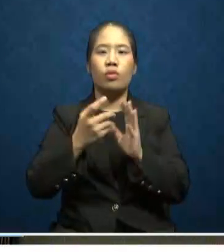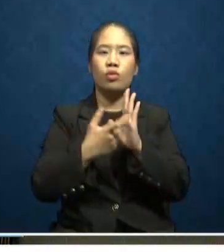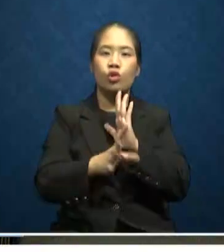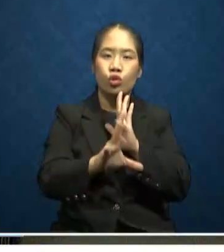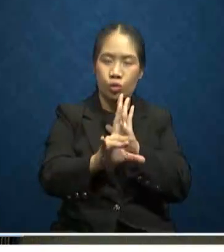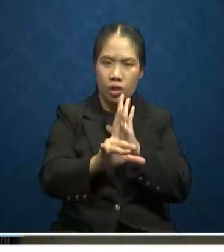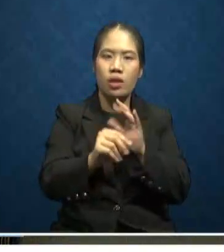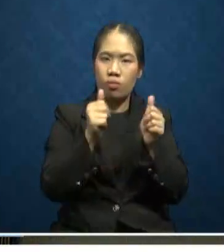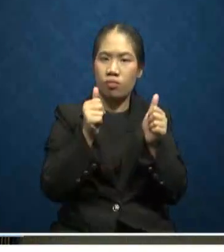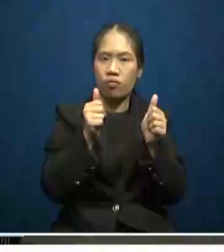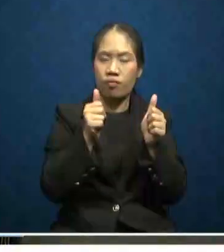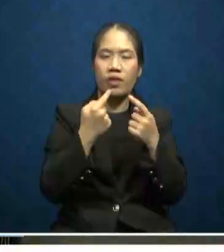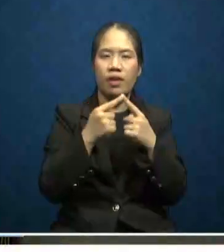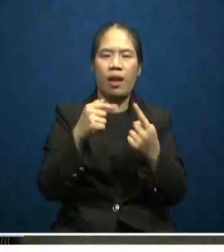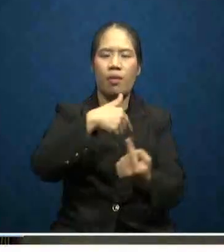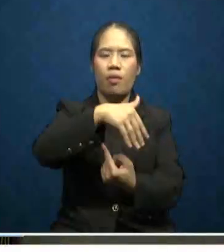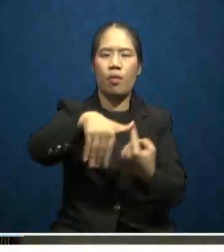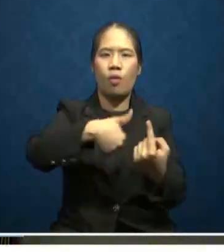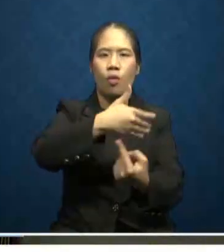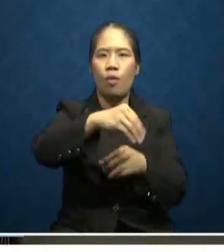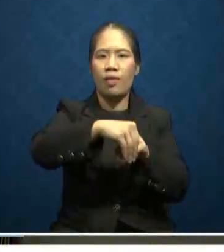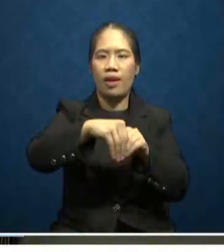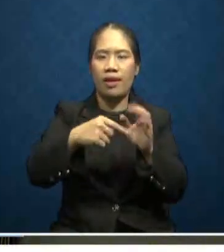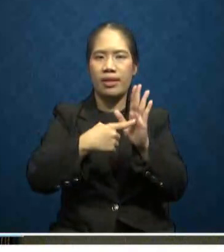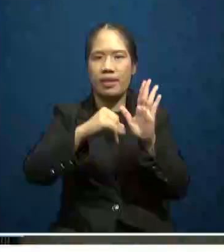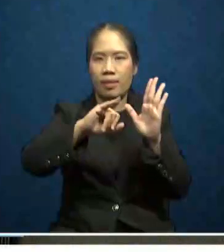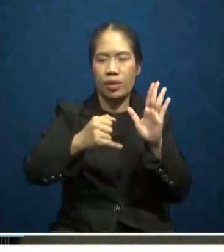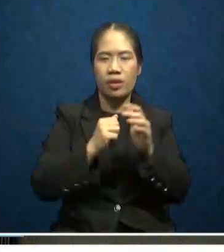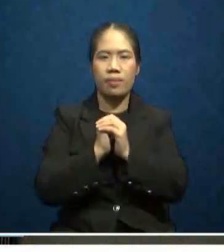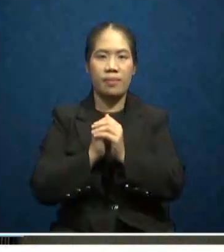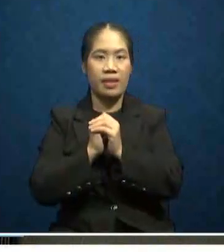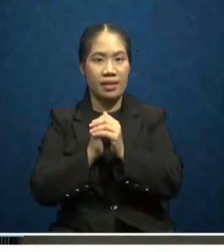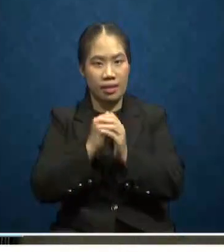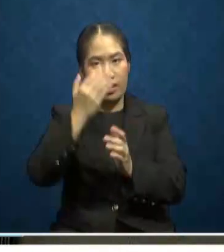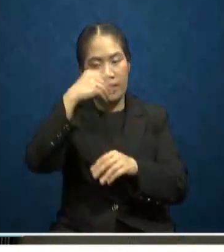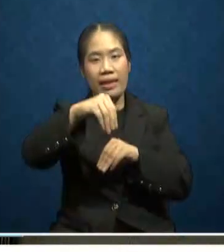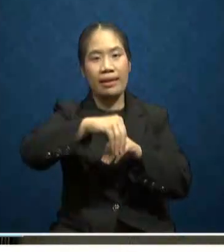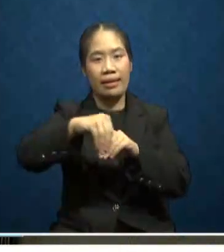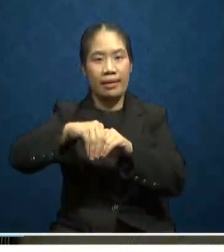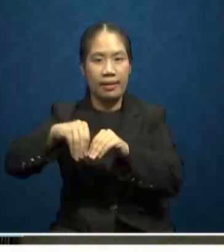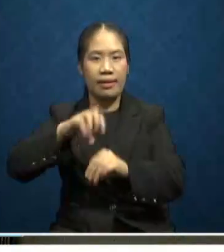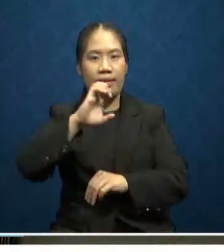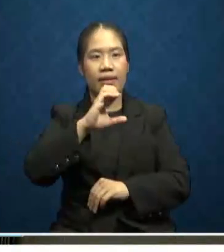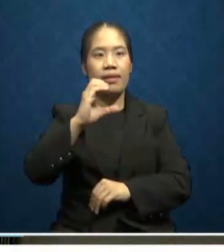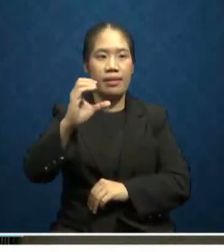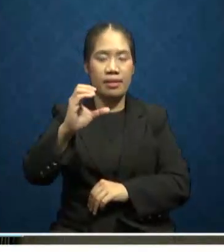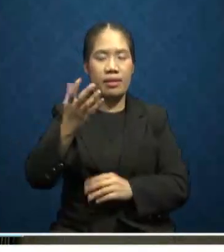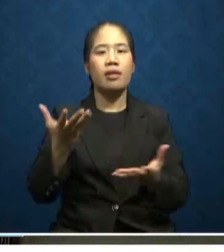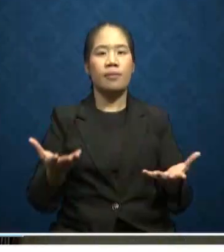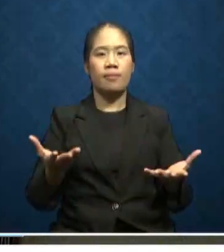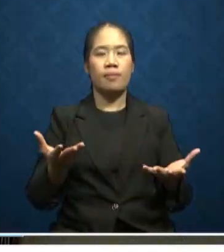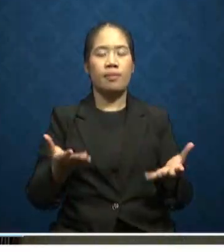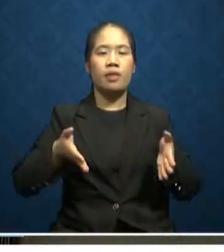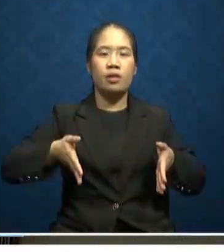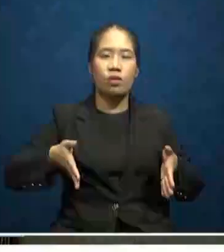าคมดีแล้วแต่ว่าจังหวัดรอบๆนะครับจังหวัดจันทบุรีจังหวัดปราจีนบุรีนะครับติด EC แต่ว่าการคมนาคมไม่ดีท่านประธานครับถน